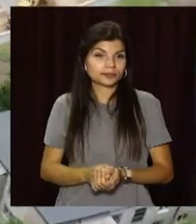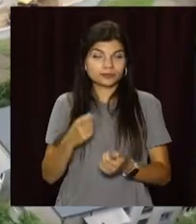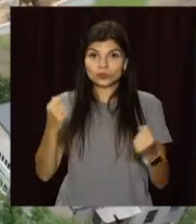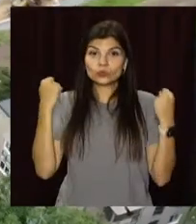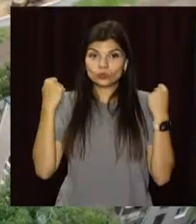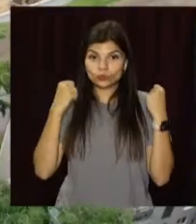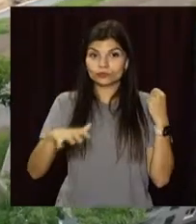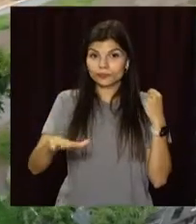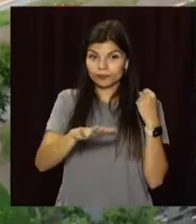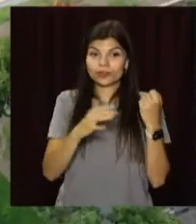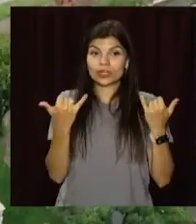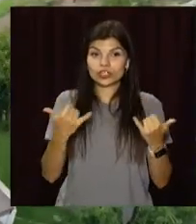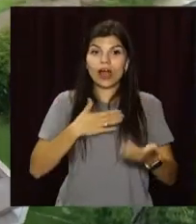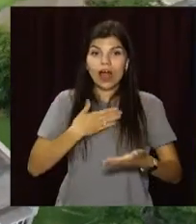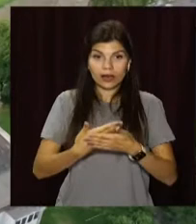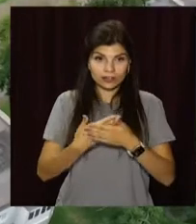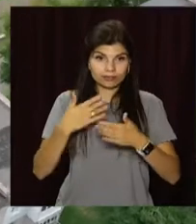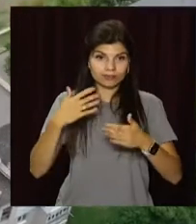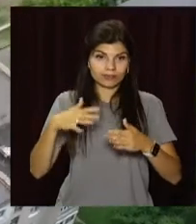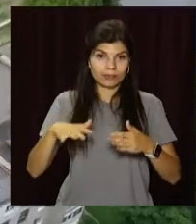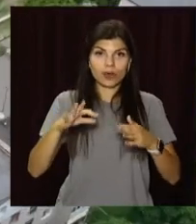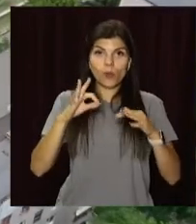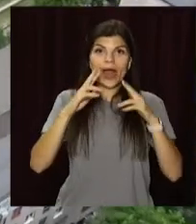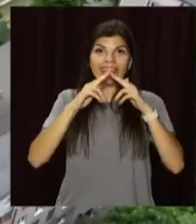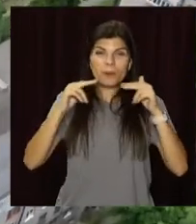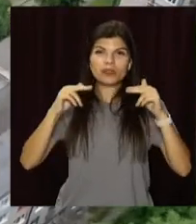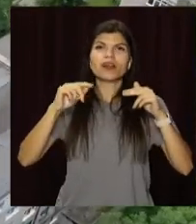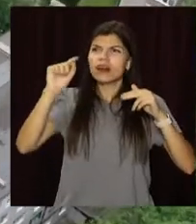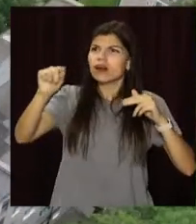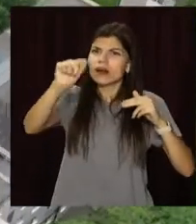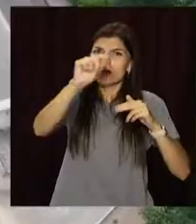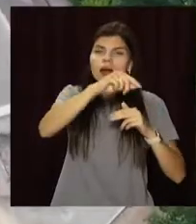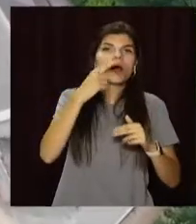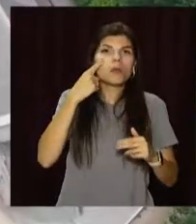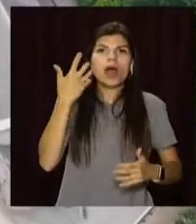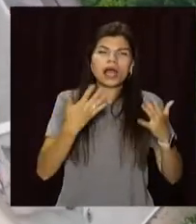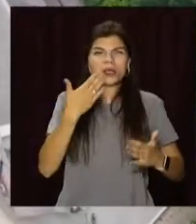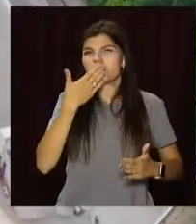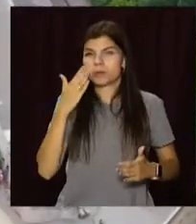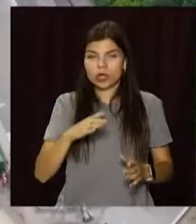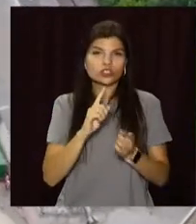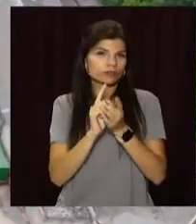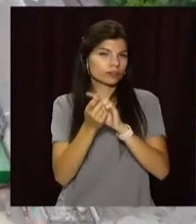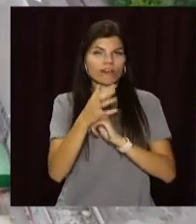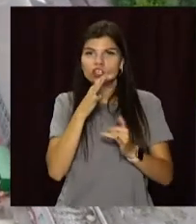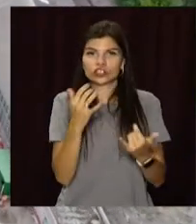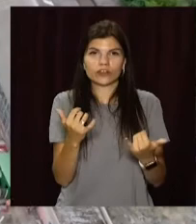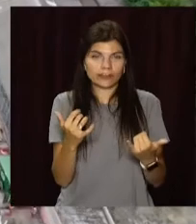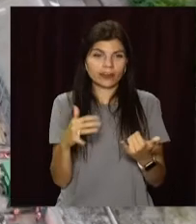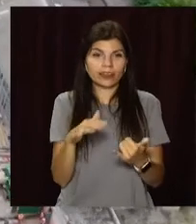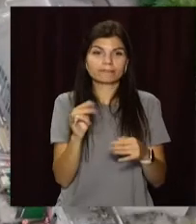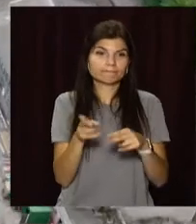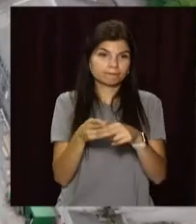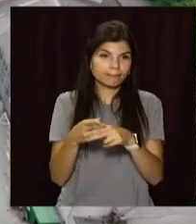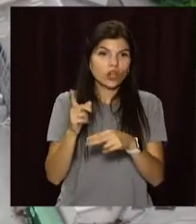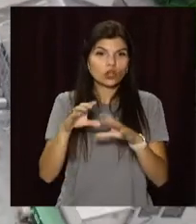Спортивну інфраструктуру зараз активно розбудовують по всій Дніпропетровщині. Занедбані та аварійні майданчики перетворюють на сучасні арени. Приводять до ладу